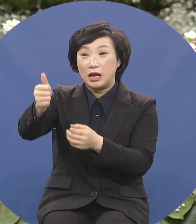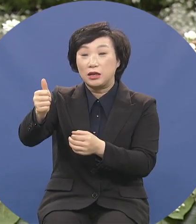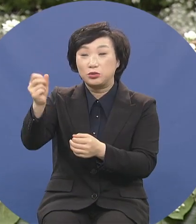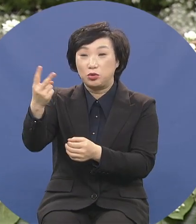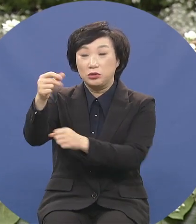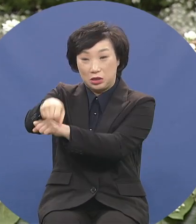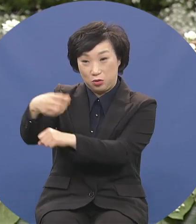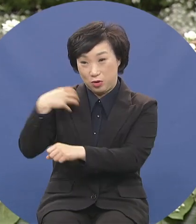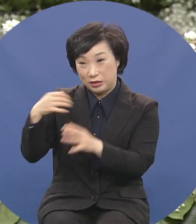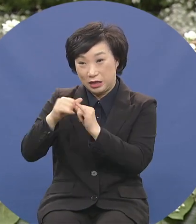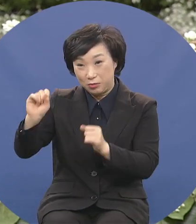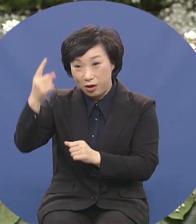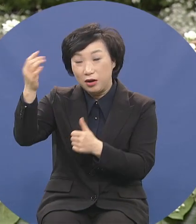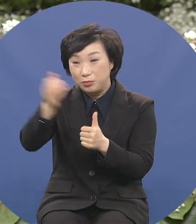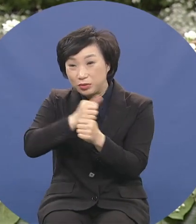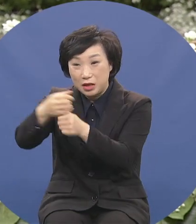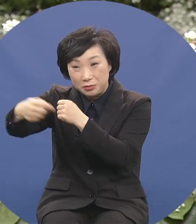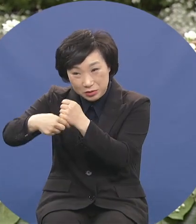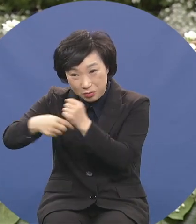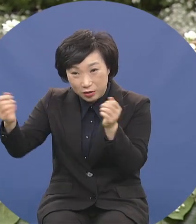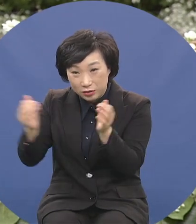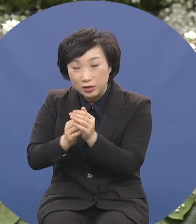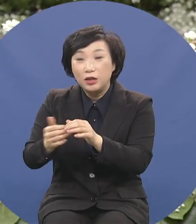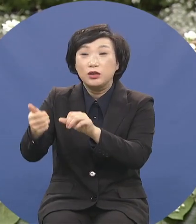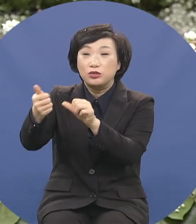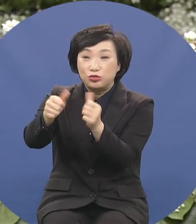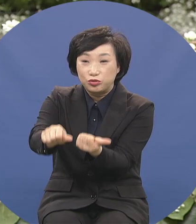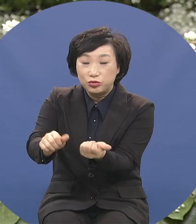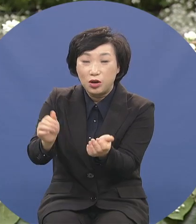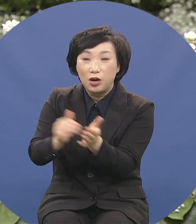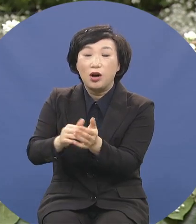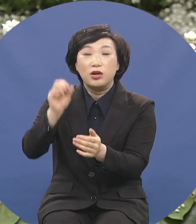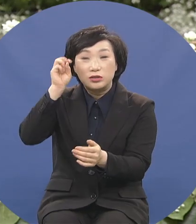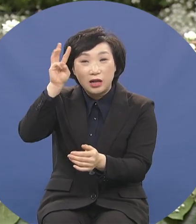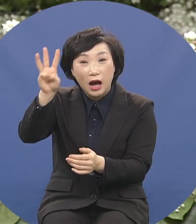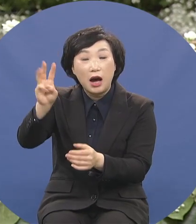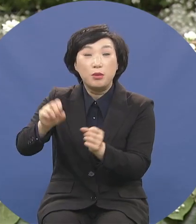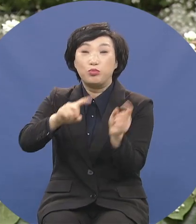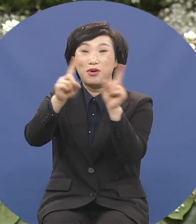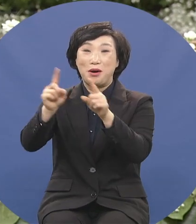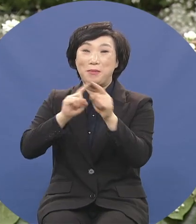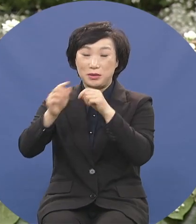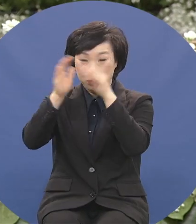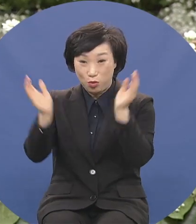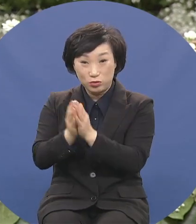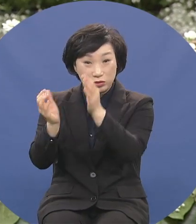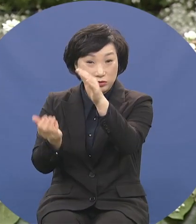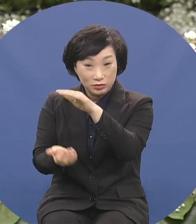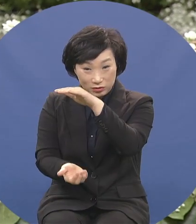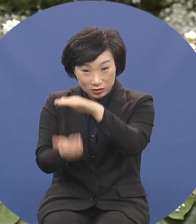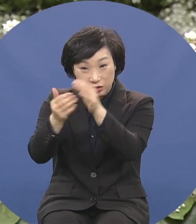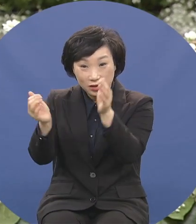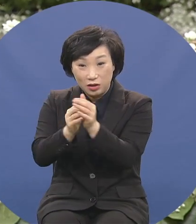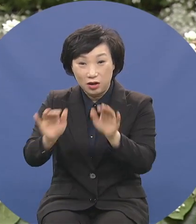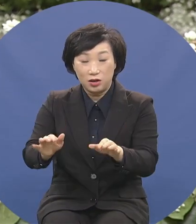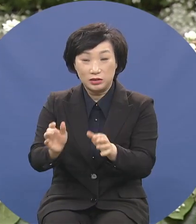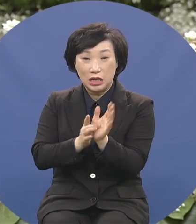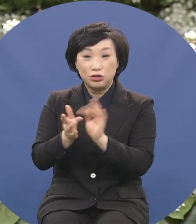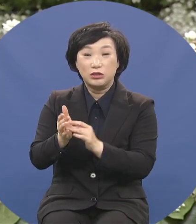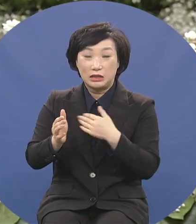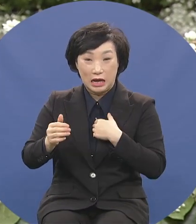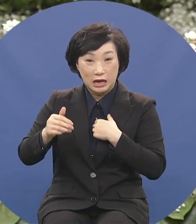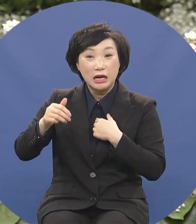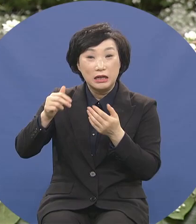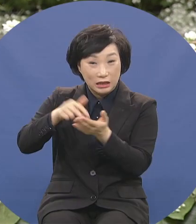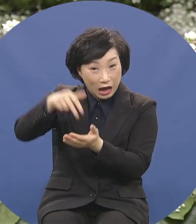신문을 받고 내가 죽은 다음에 3일에 부활해야 된다는 말씀도 이루어졌고 내가 가면 성령을 아버지께도